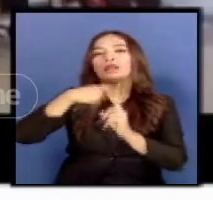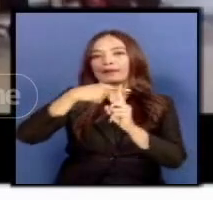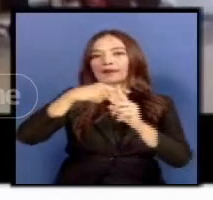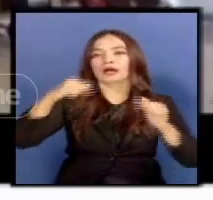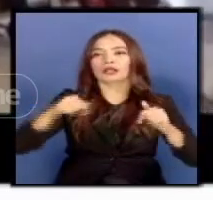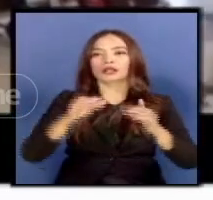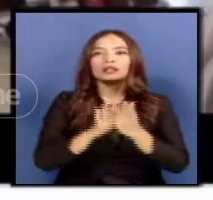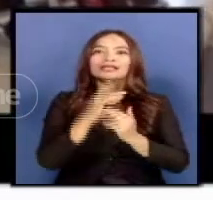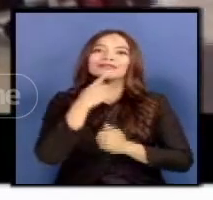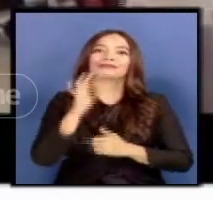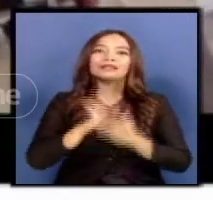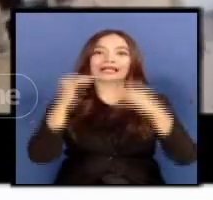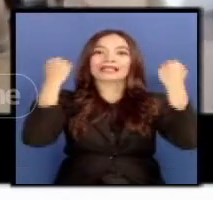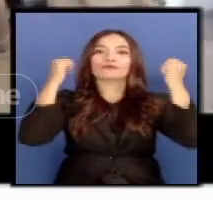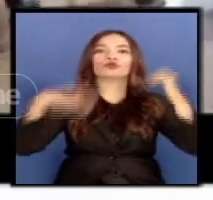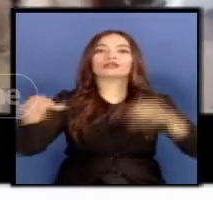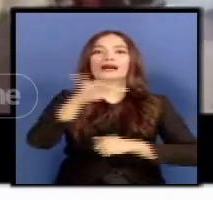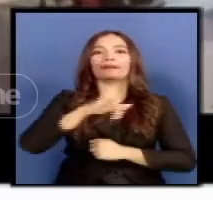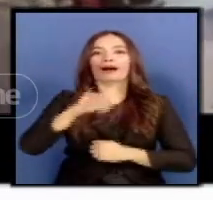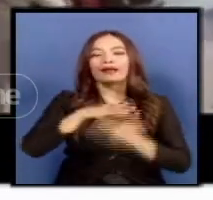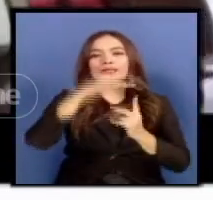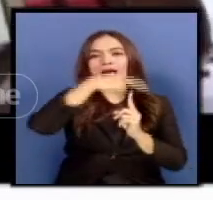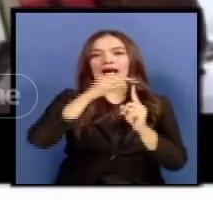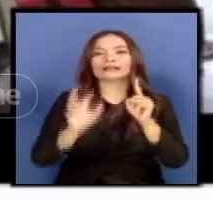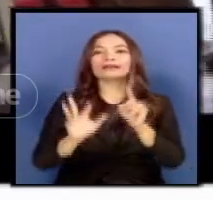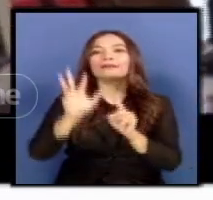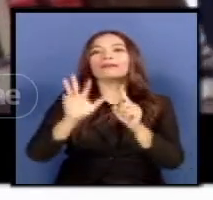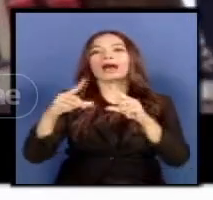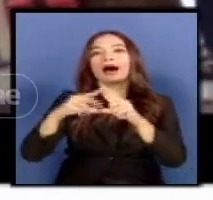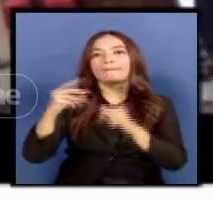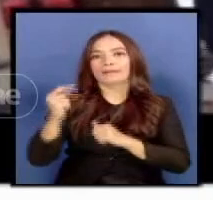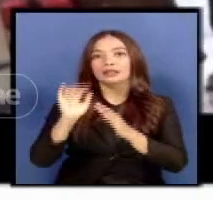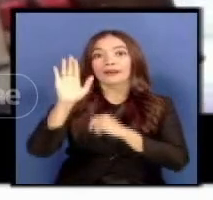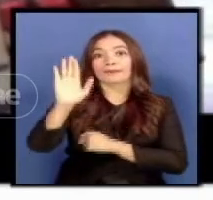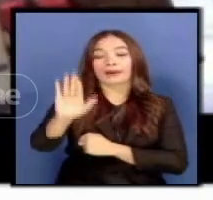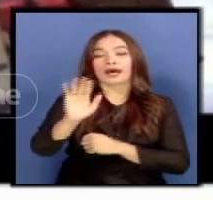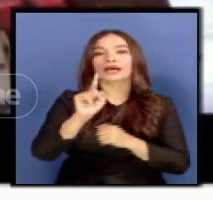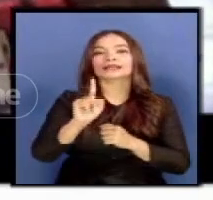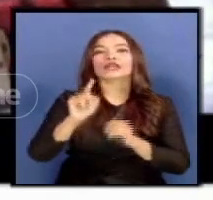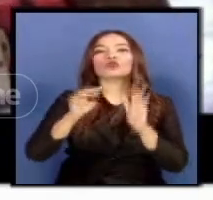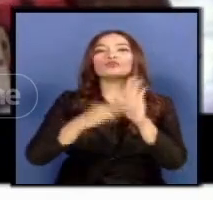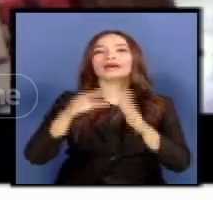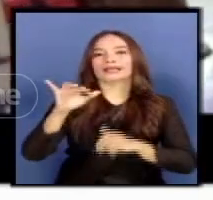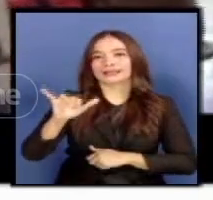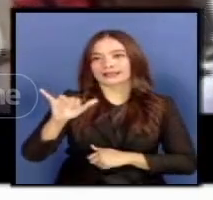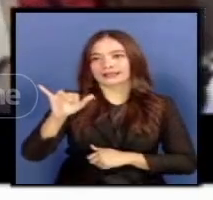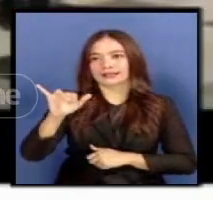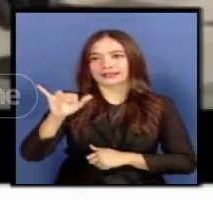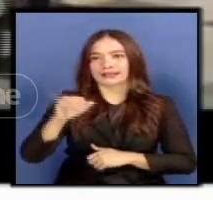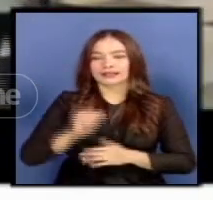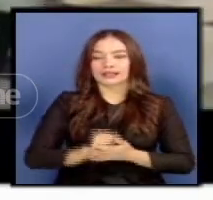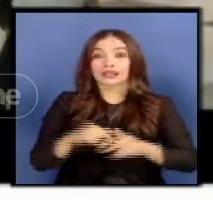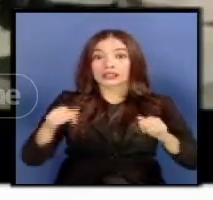terjadi pasca cuti bersama nanti, yaitu tanggal 19 April hingga tanggal 1 Mei. Dan